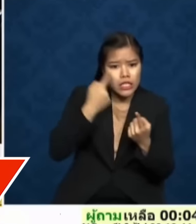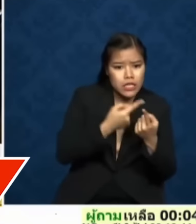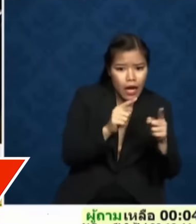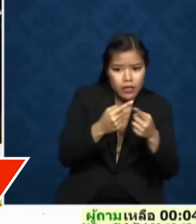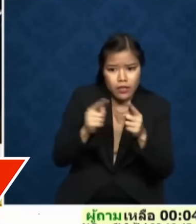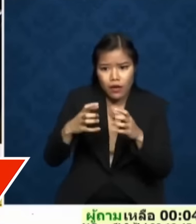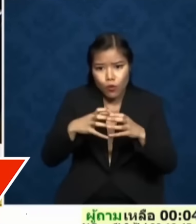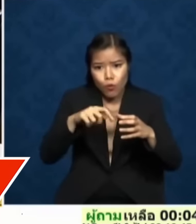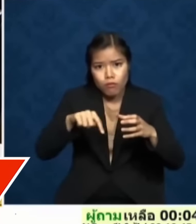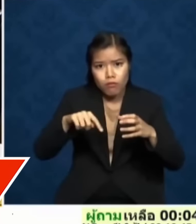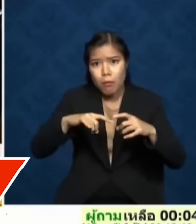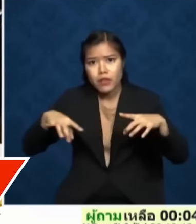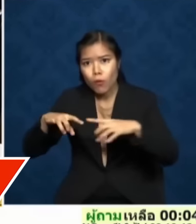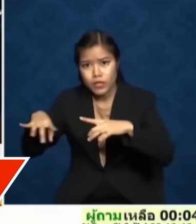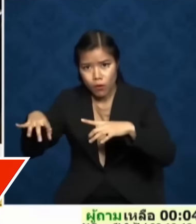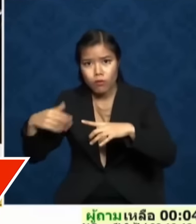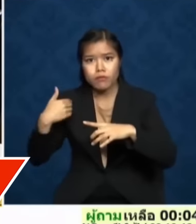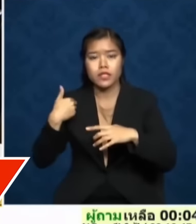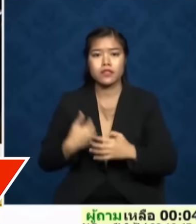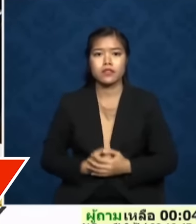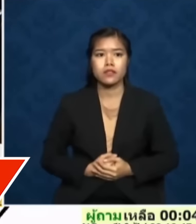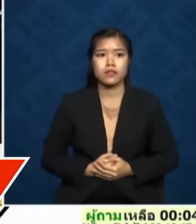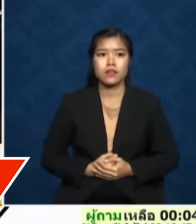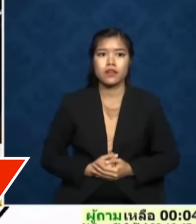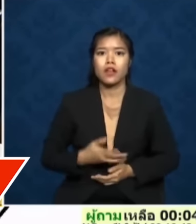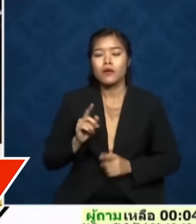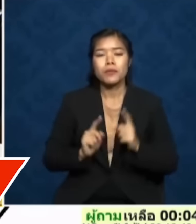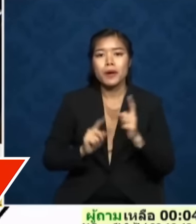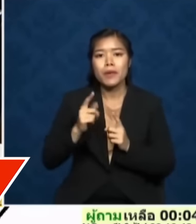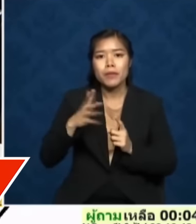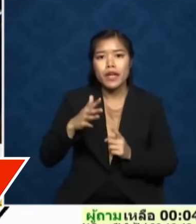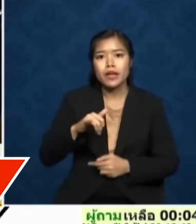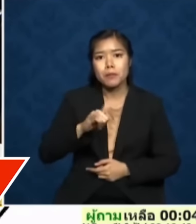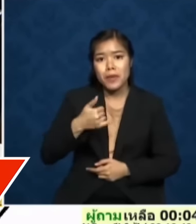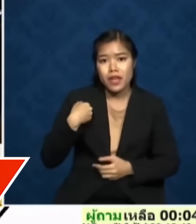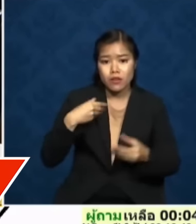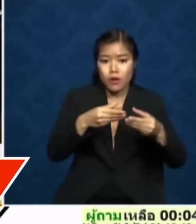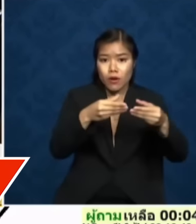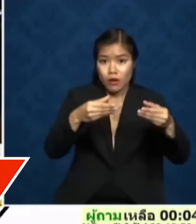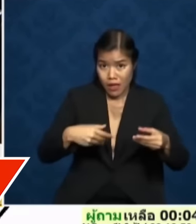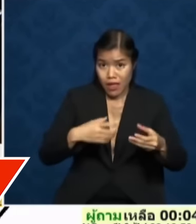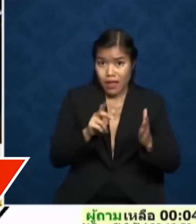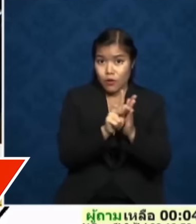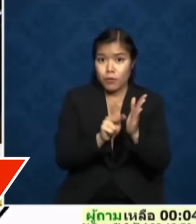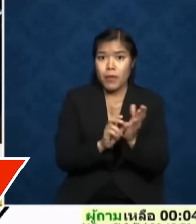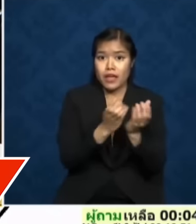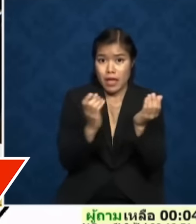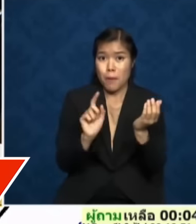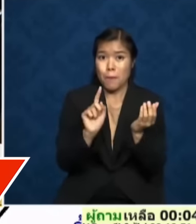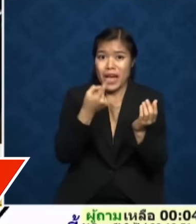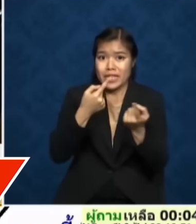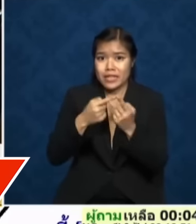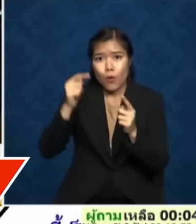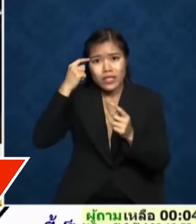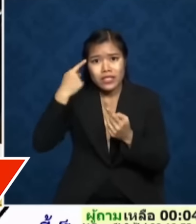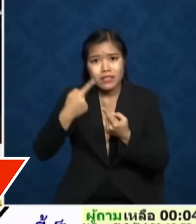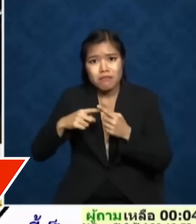ครับว่าสุดท้ายจะมีคนที่อยากเห็นรัฐธรรมนูญฉบับใหม่แต่ไม่เห็นด้วยกับเงื่อนไขแบบนี้กี่ล้านคน